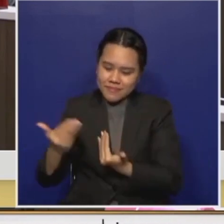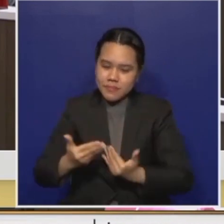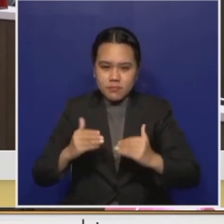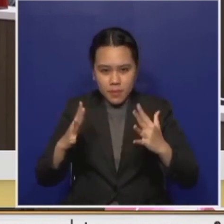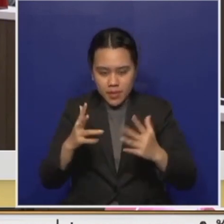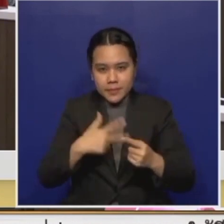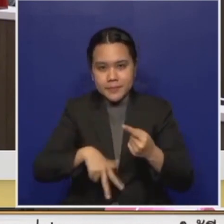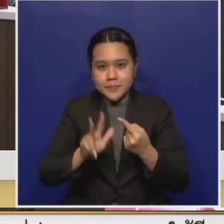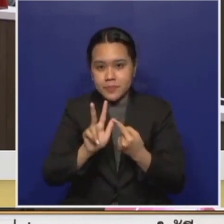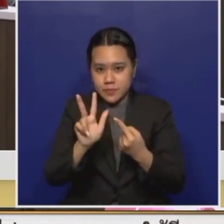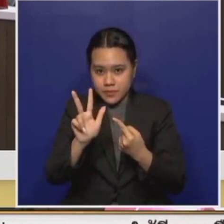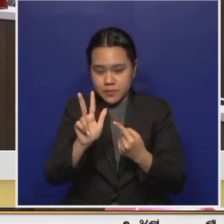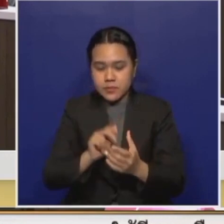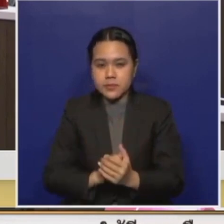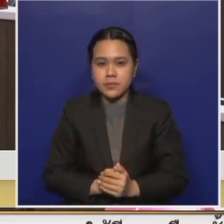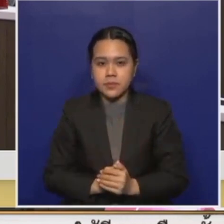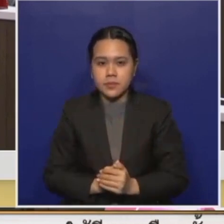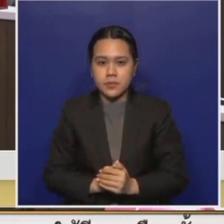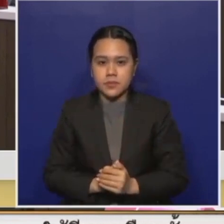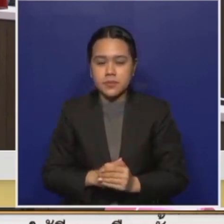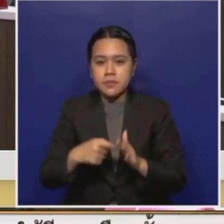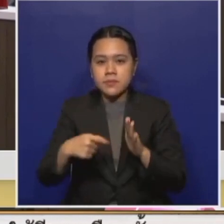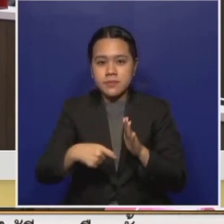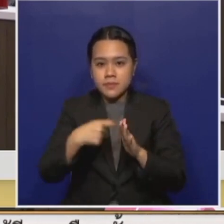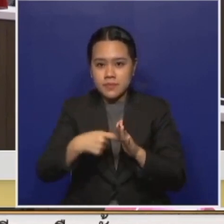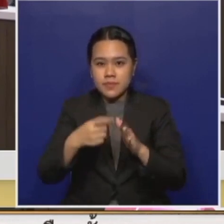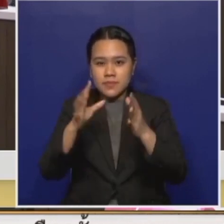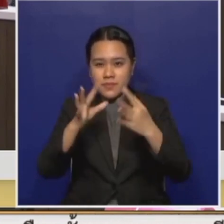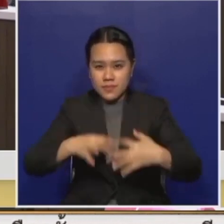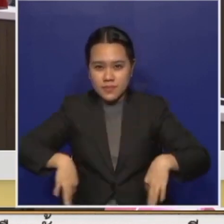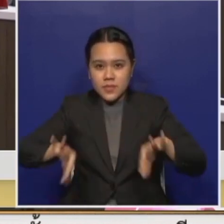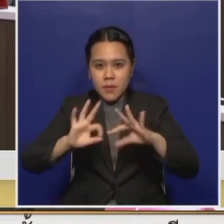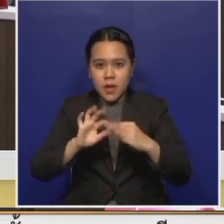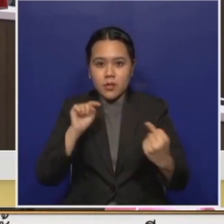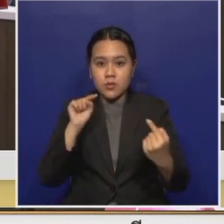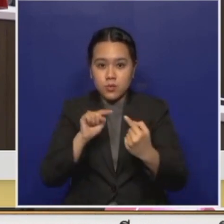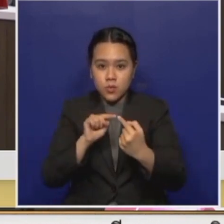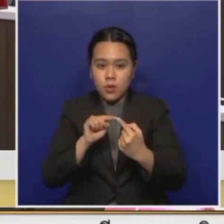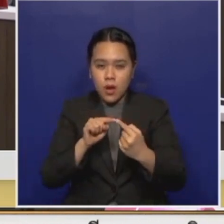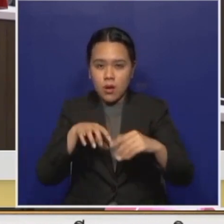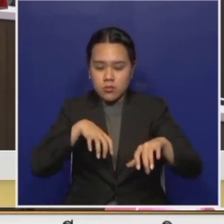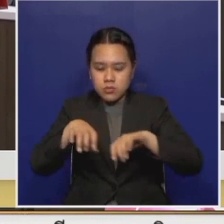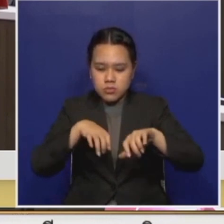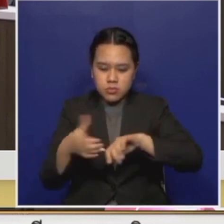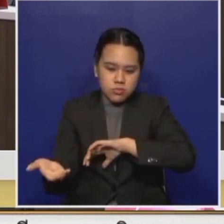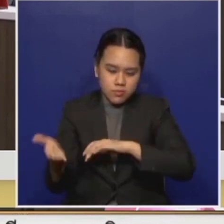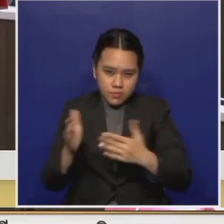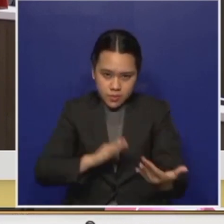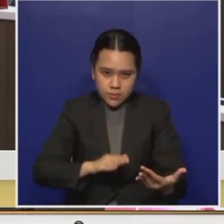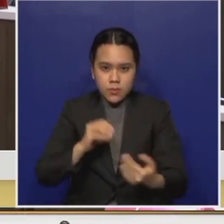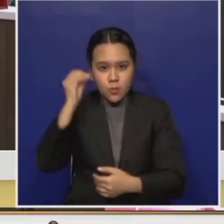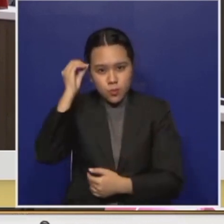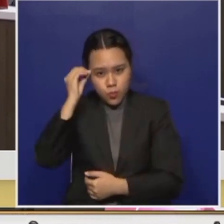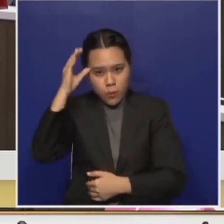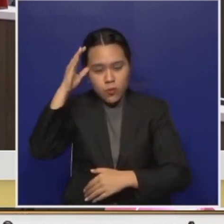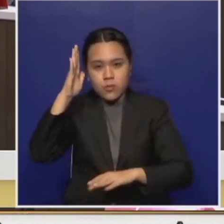็นมูลเหตุทสำคญที่ทำใหเกด pł domainsoty pied Fighter —ี่ธพาค์ 5 ความรู้คามส